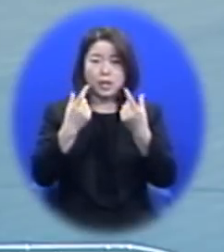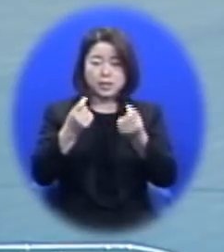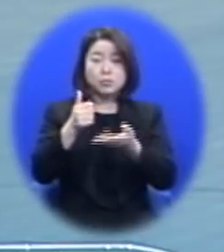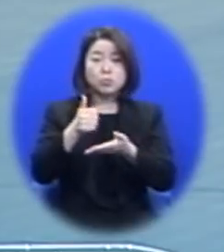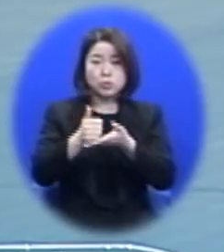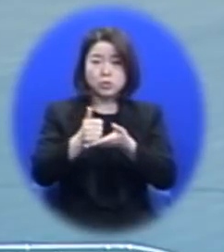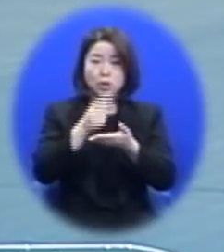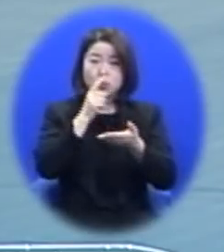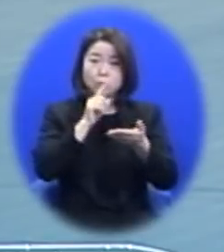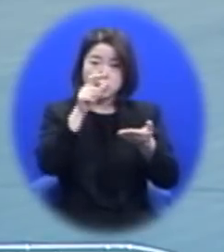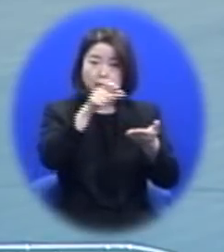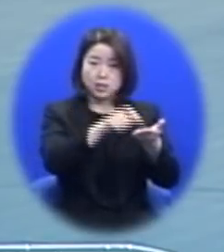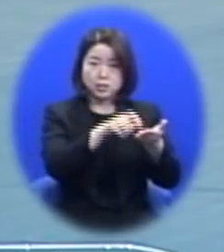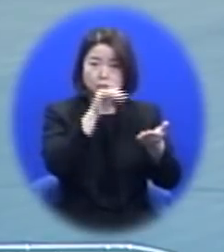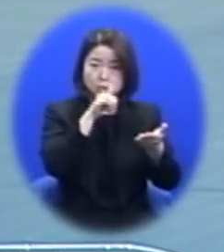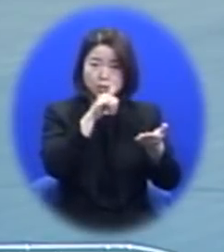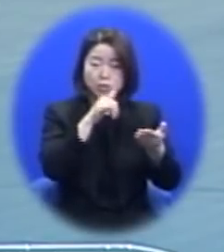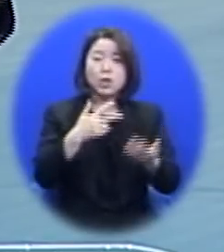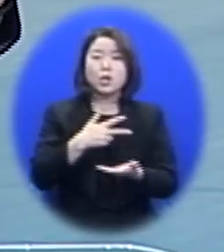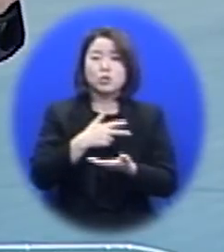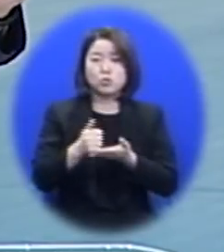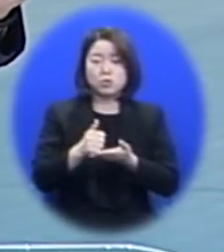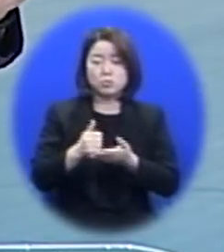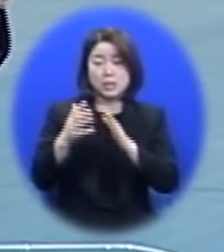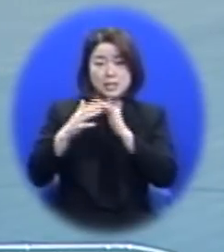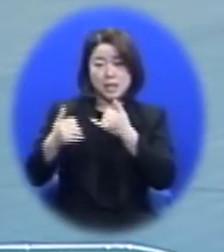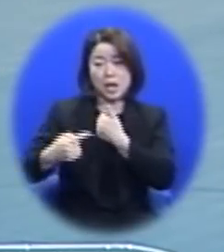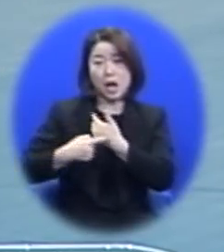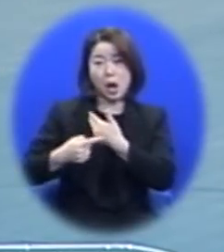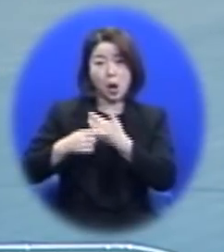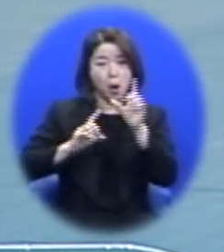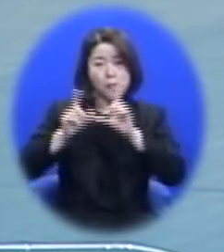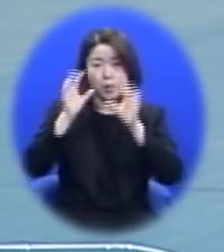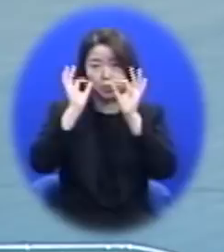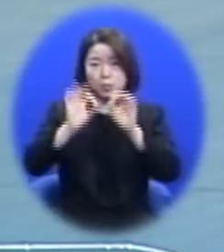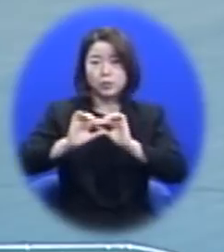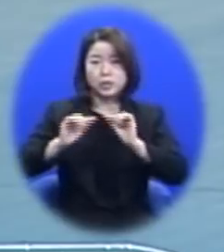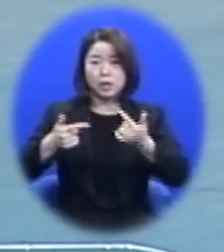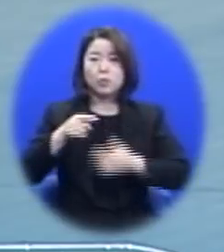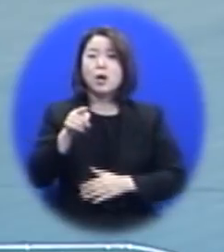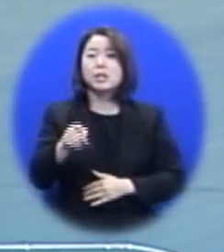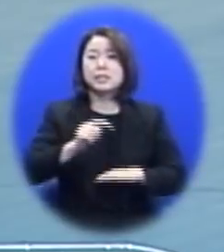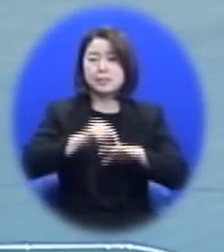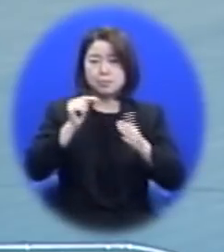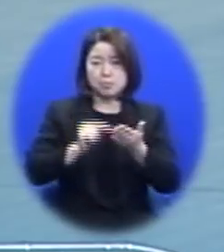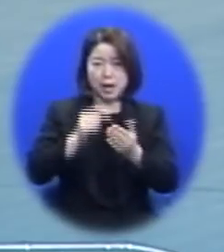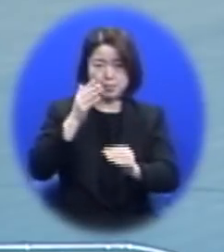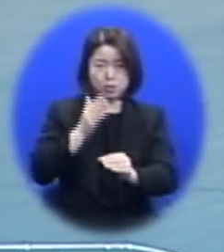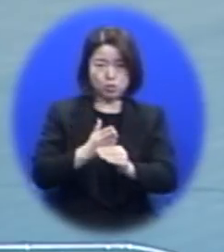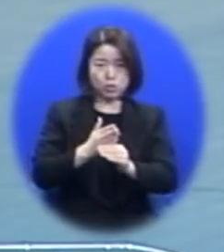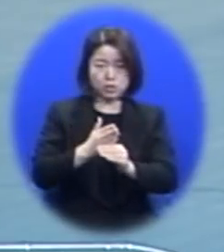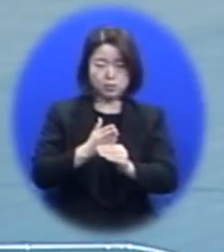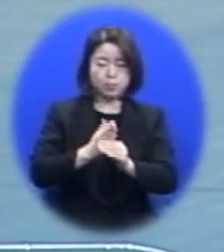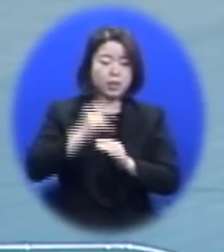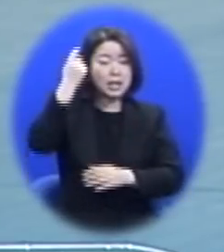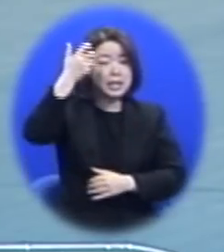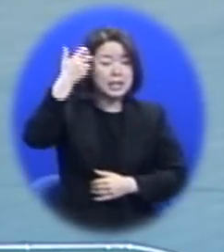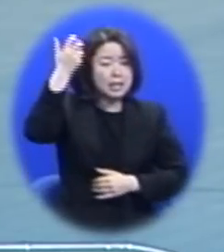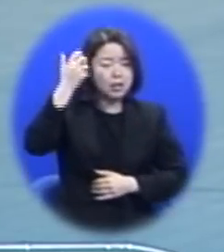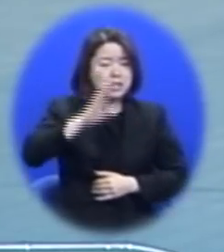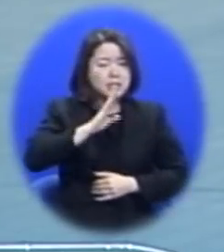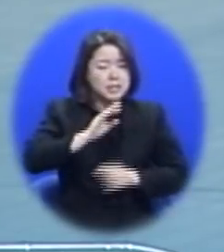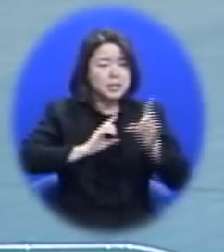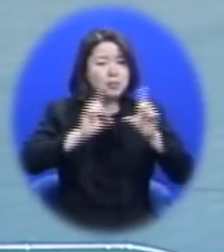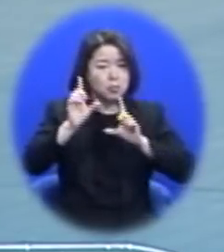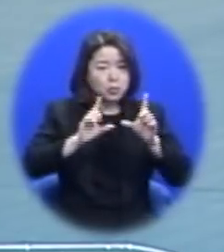계신데 그것은 주님은 사람을 겉모습으로 보지 않고 그 마음의 중심, 영적인 실상까지